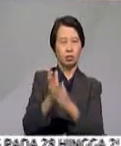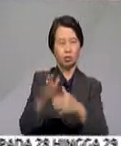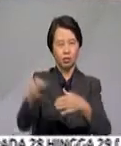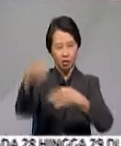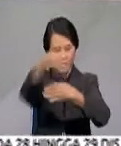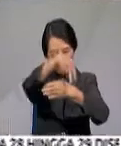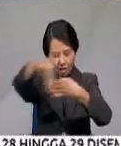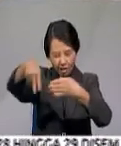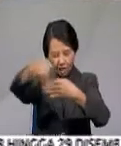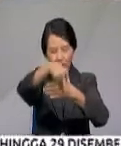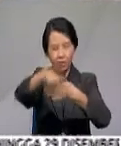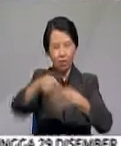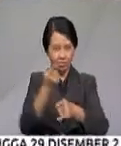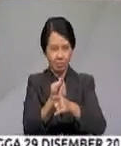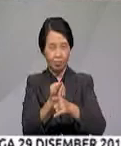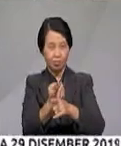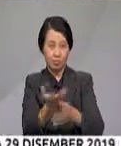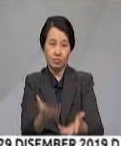pelajar-pelajar tersebut.